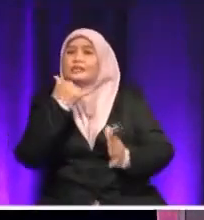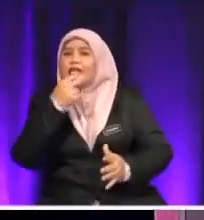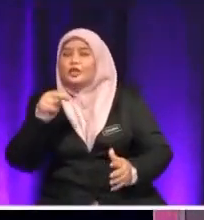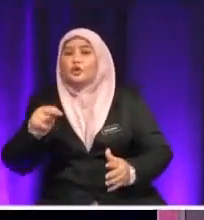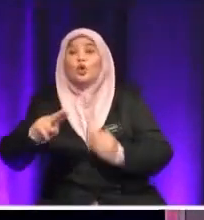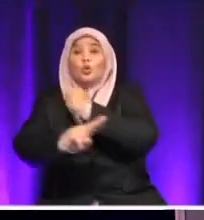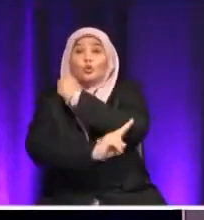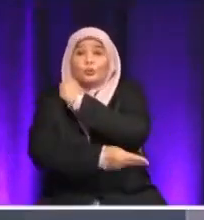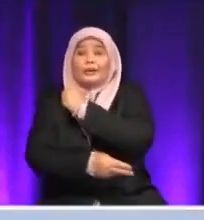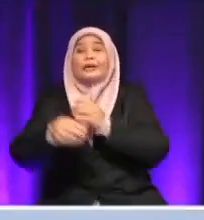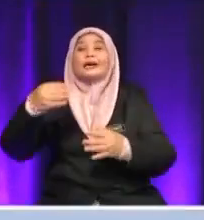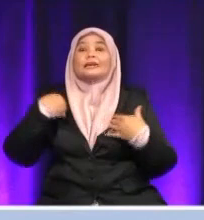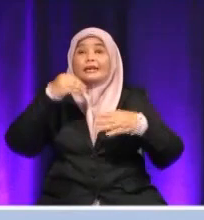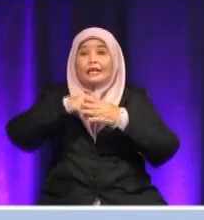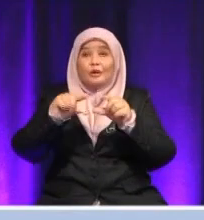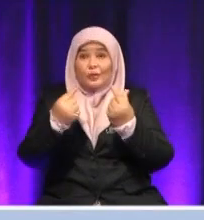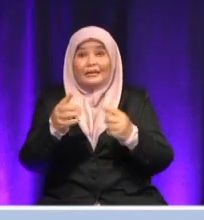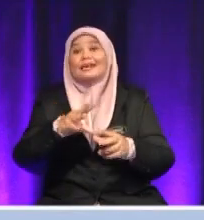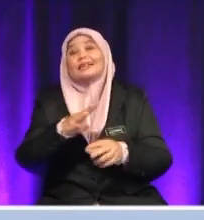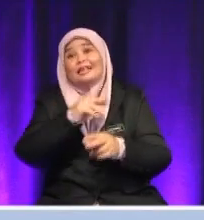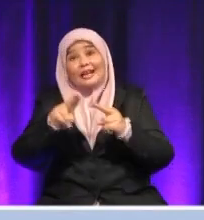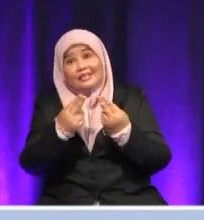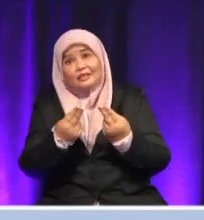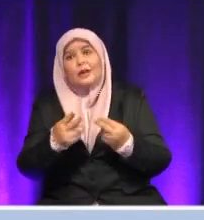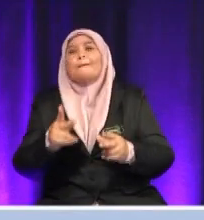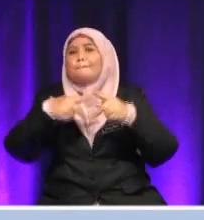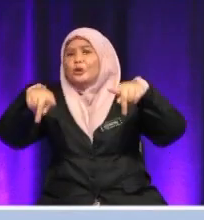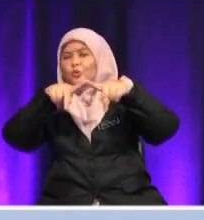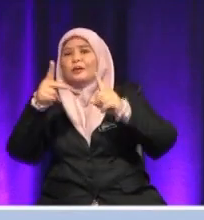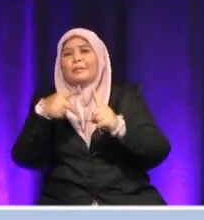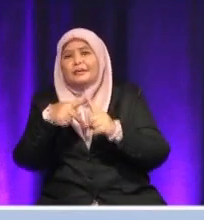hukuman yang ada dalam Al-Quran dan juga hadis dan dia perlu kepada